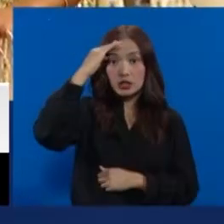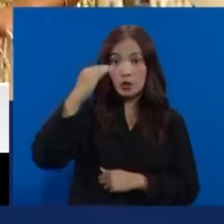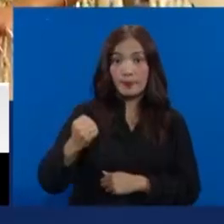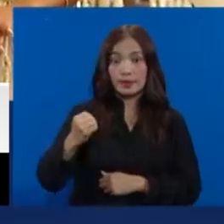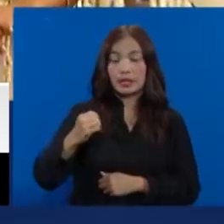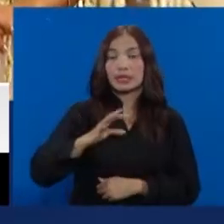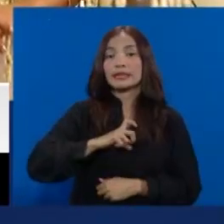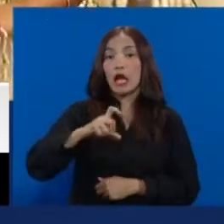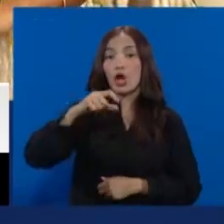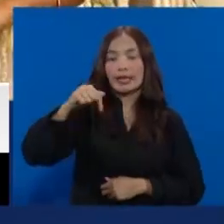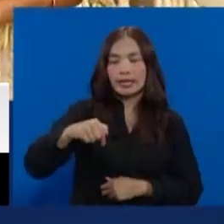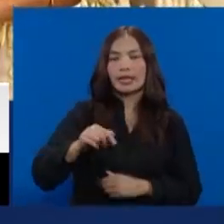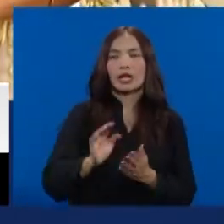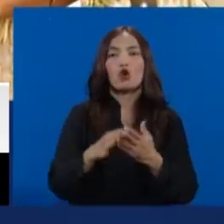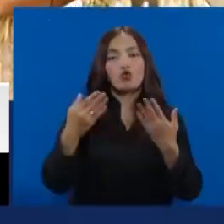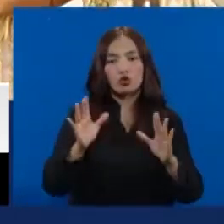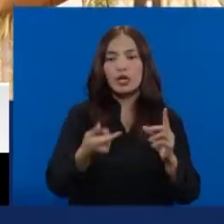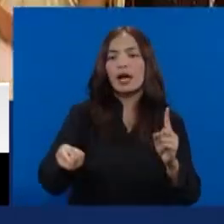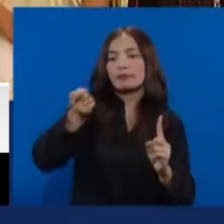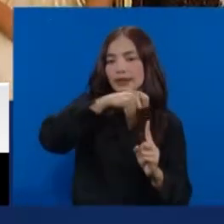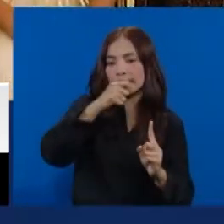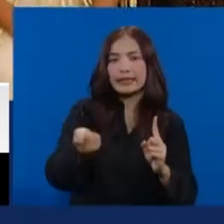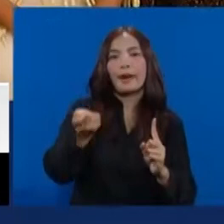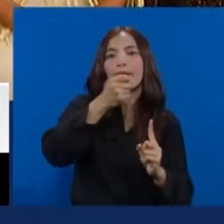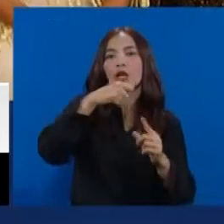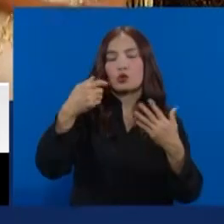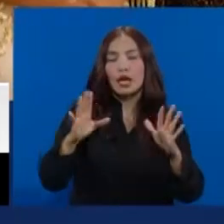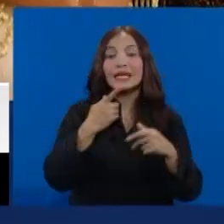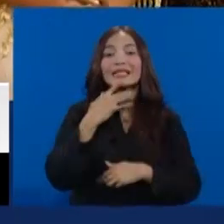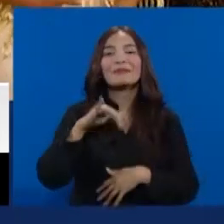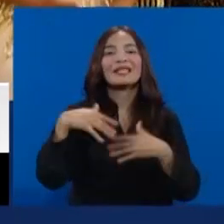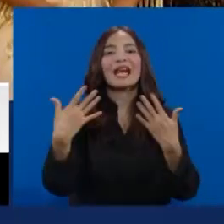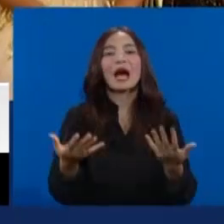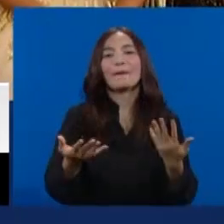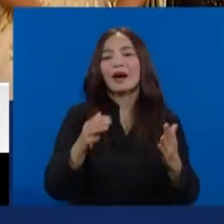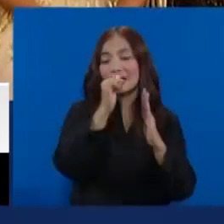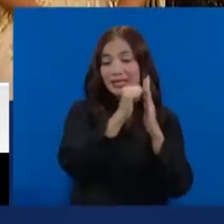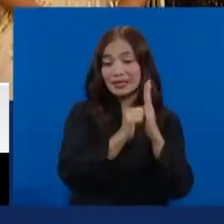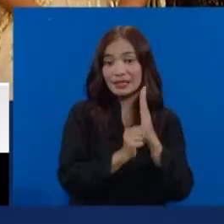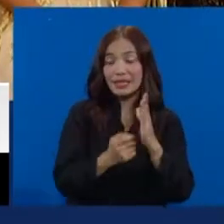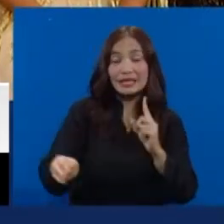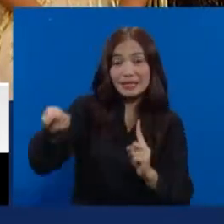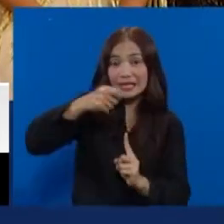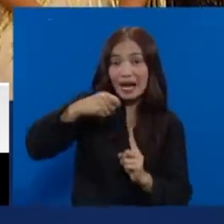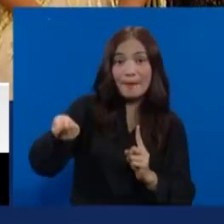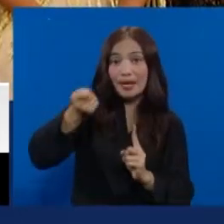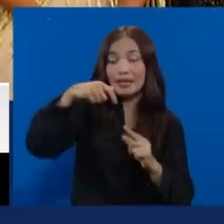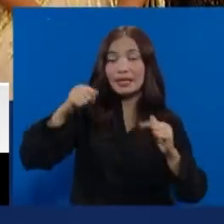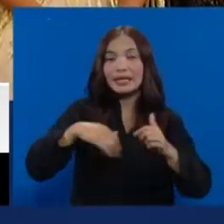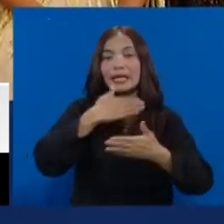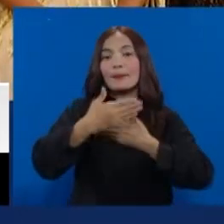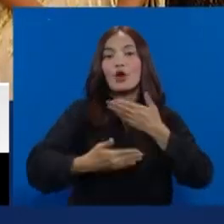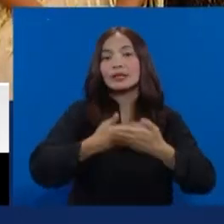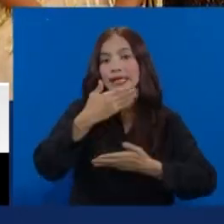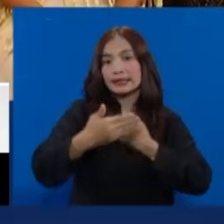melakukan prosesi siraman. Seperti apa rangkaian prosesi siraman yang memang ini merupakan